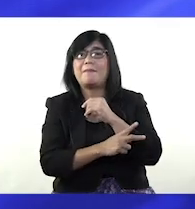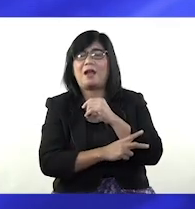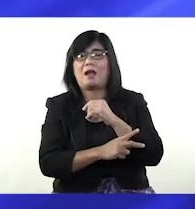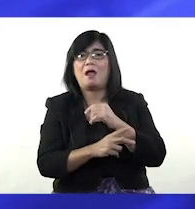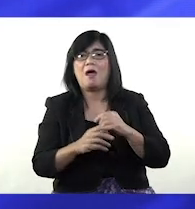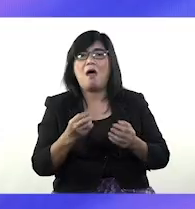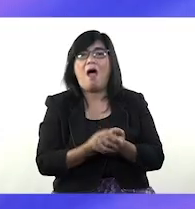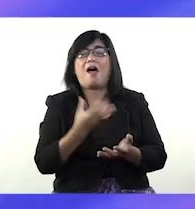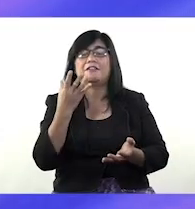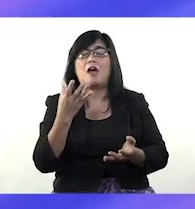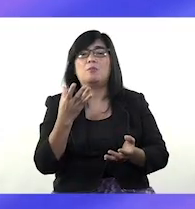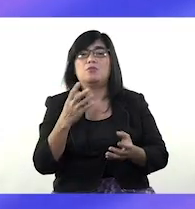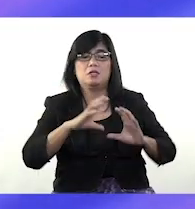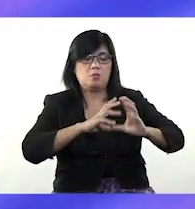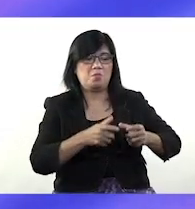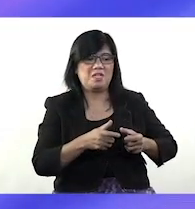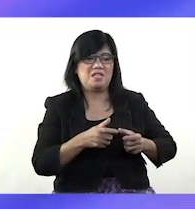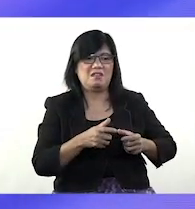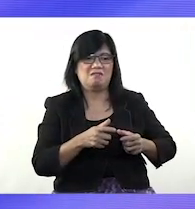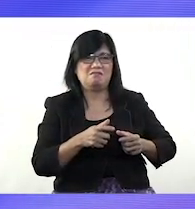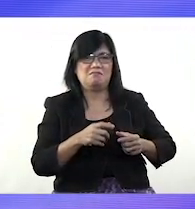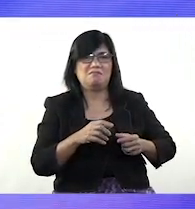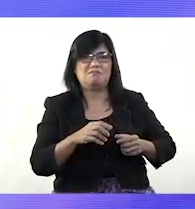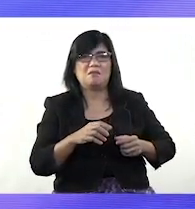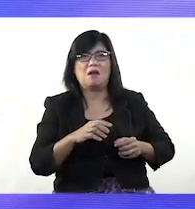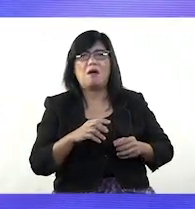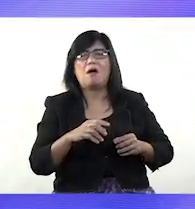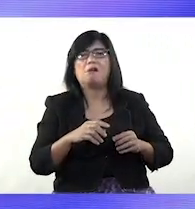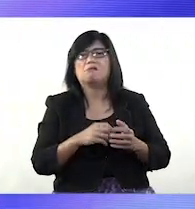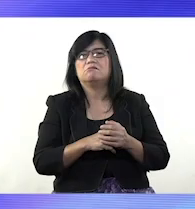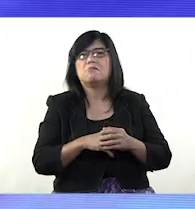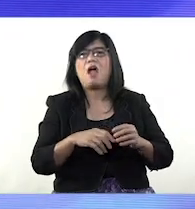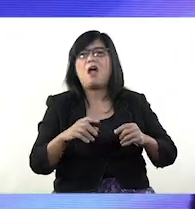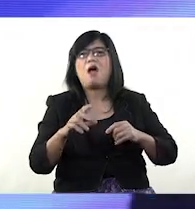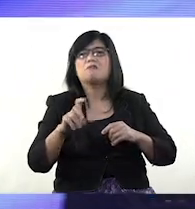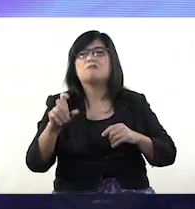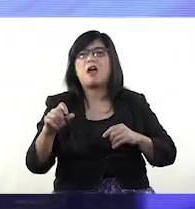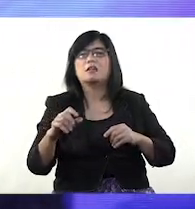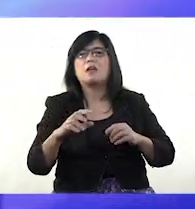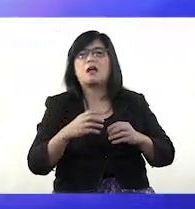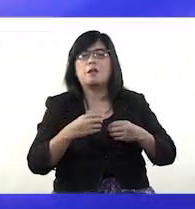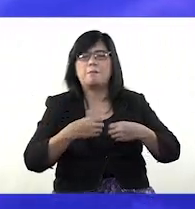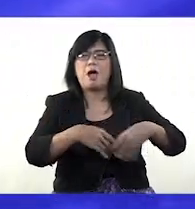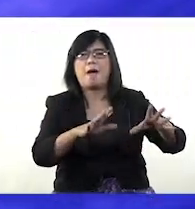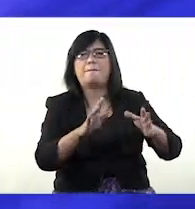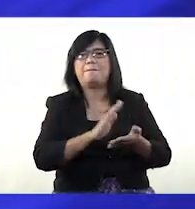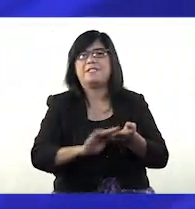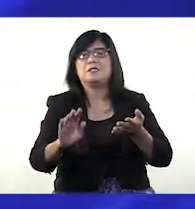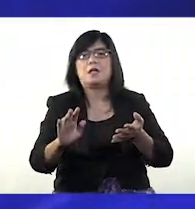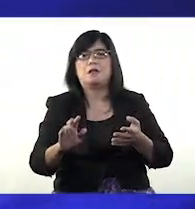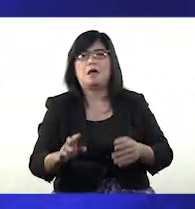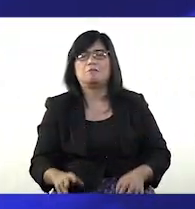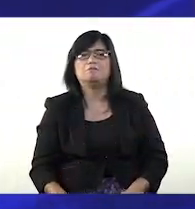Hai Neng akan karat dapat menghabisinya Hai lukislah menatap saja berkat operasi di bumi ini kita nggak usah jadi